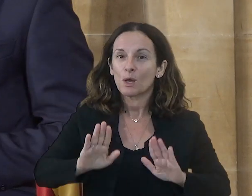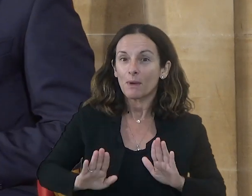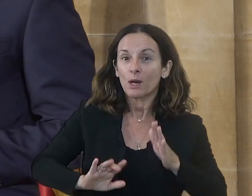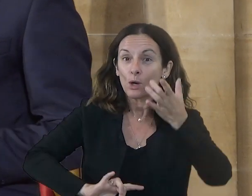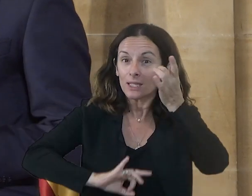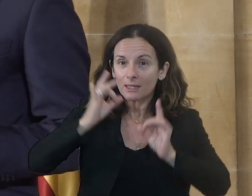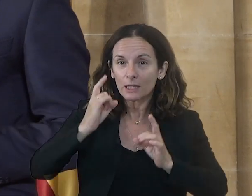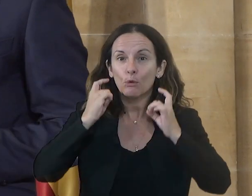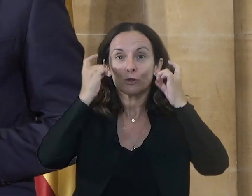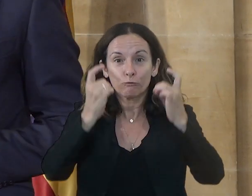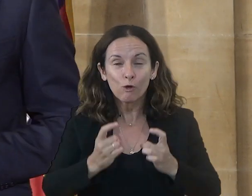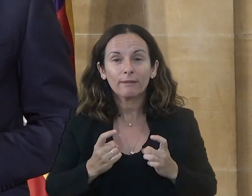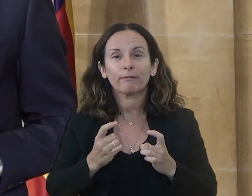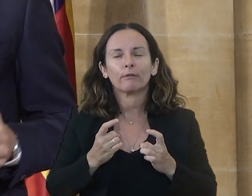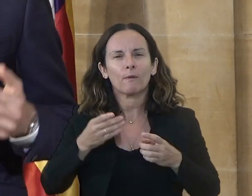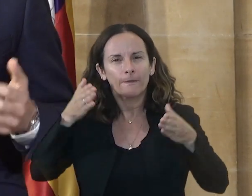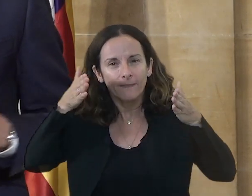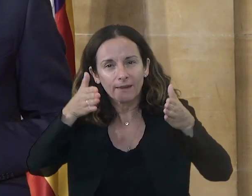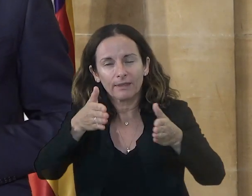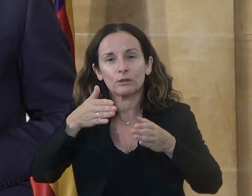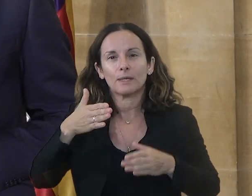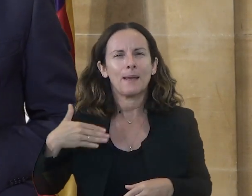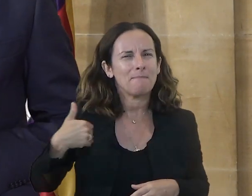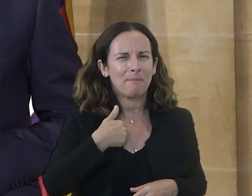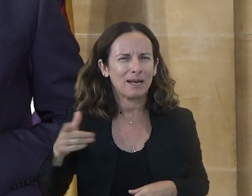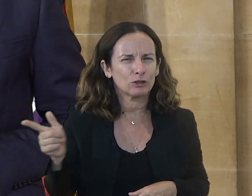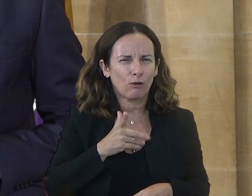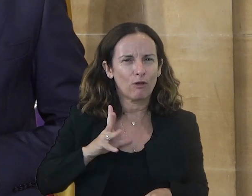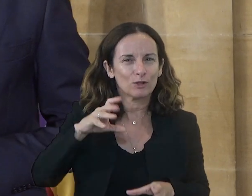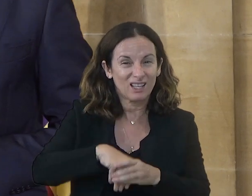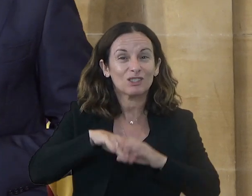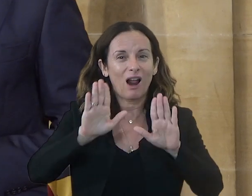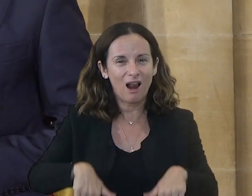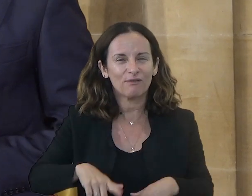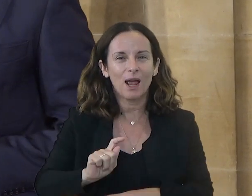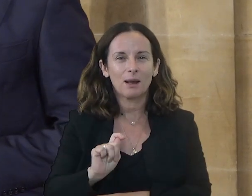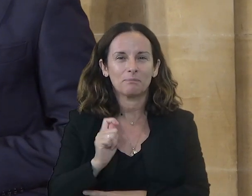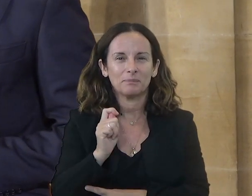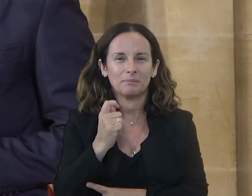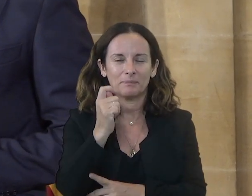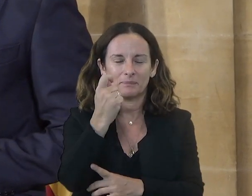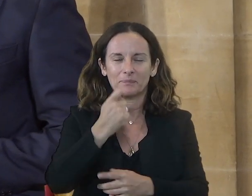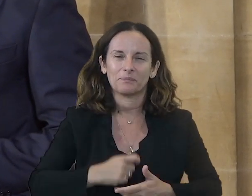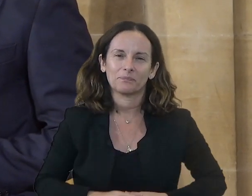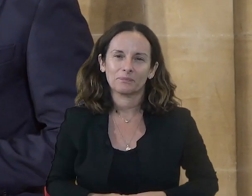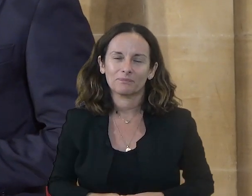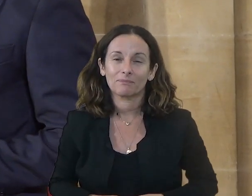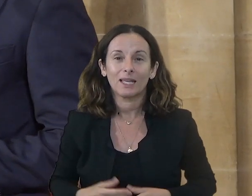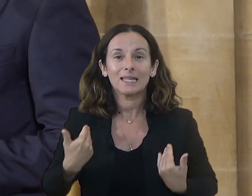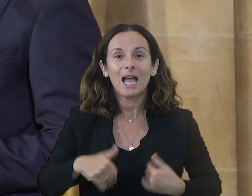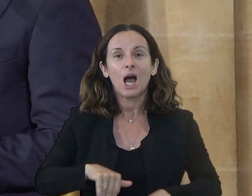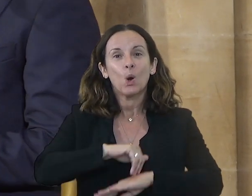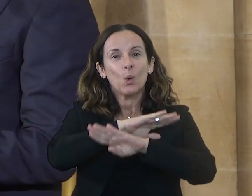sabem, però són iniciatives que amb l'esforç, la dedicació i la implicació de tots i cada un de nosaltres se